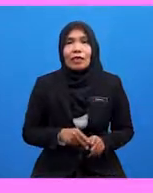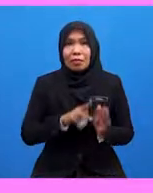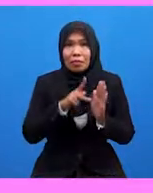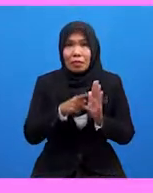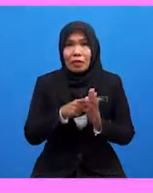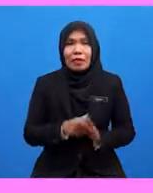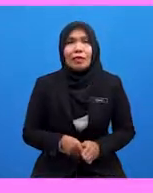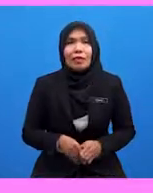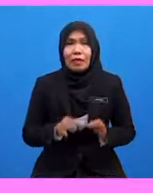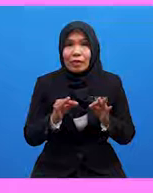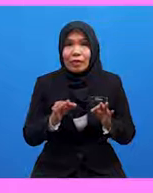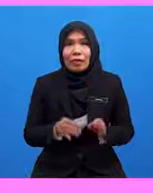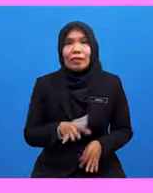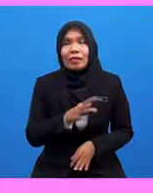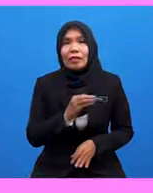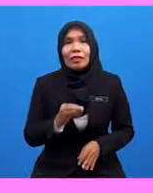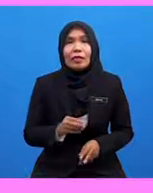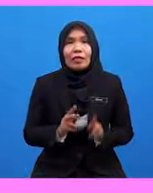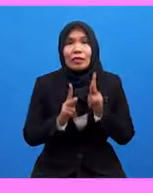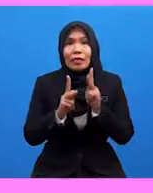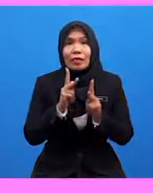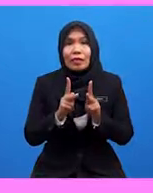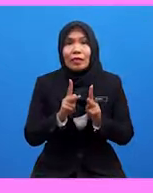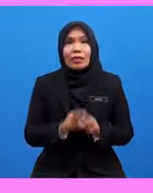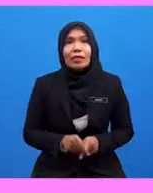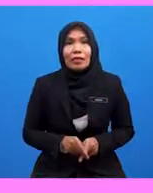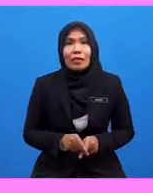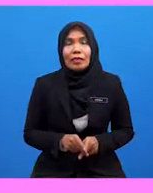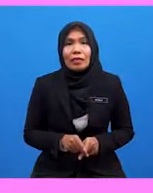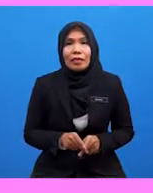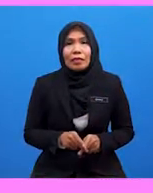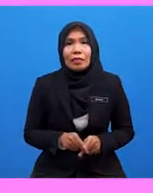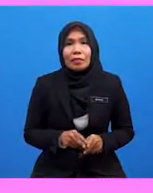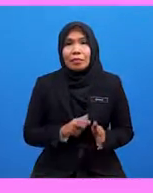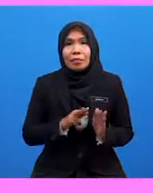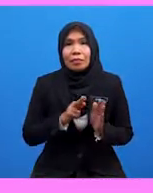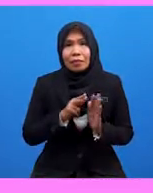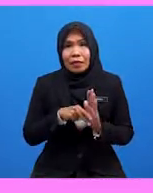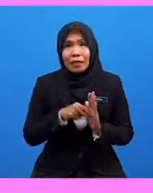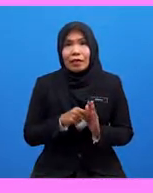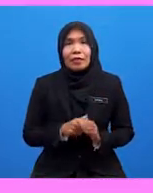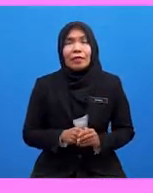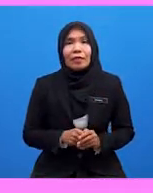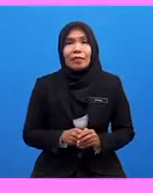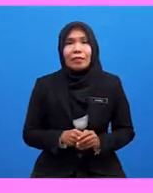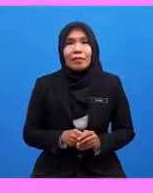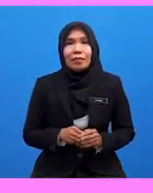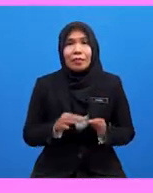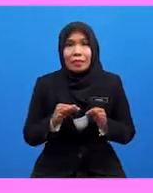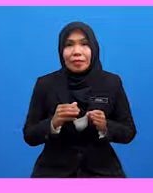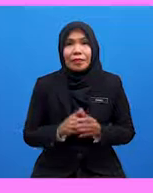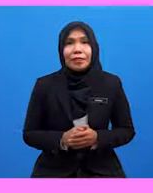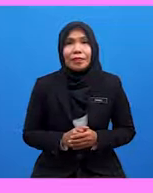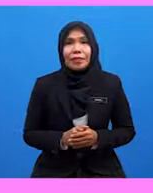pasca frasa pula mempunyai sembilan jenis, iaitu kata bantu, kata penguat,